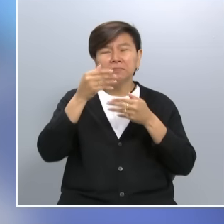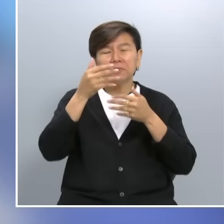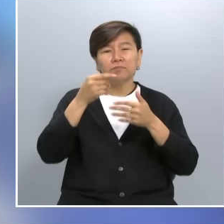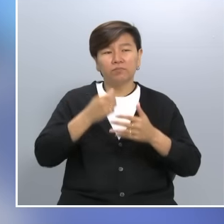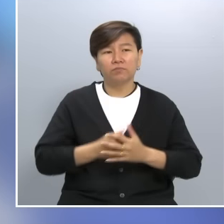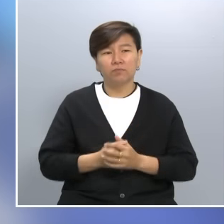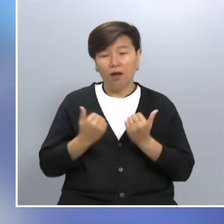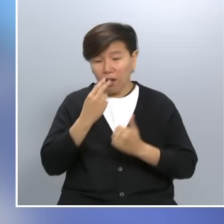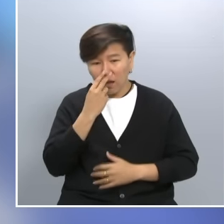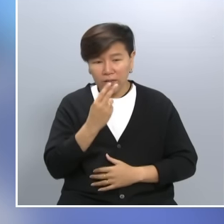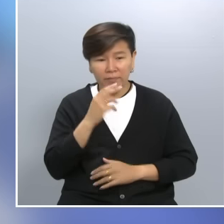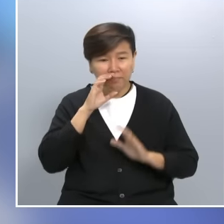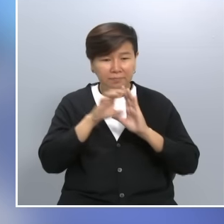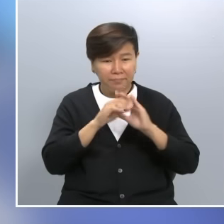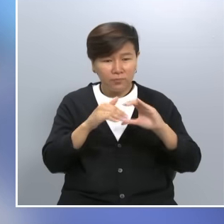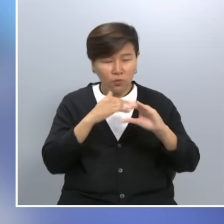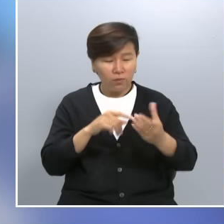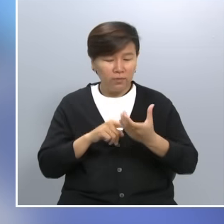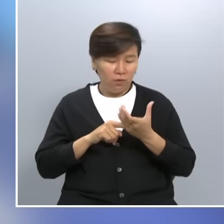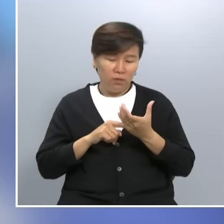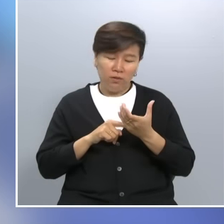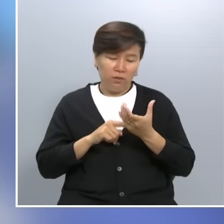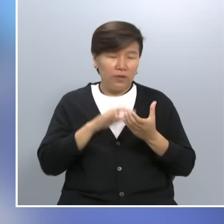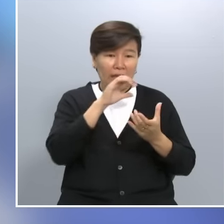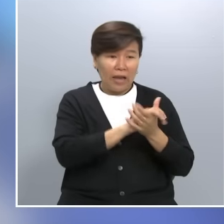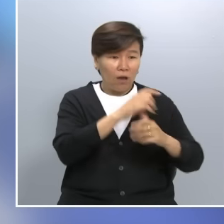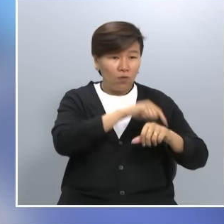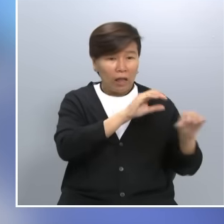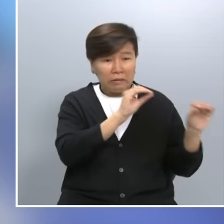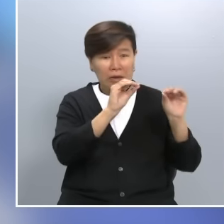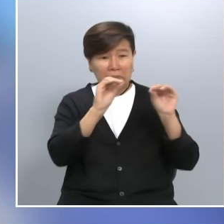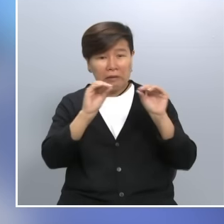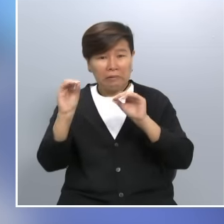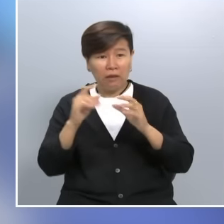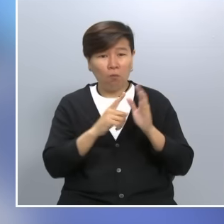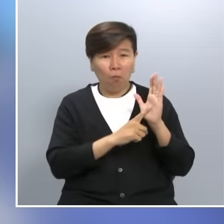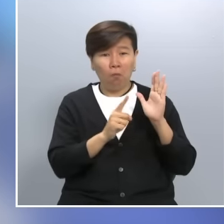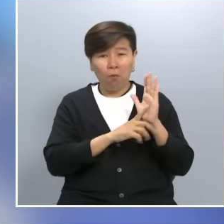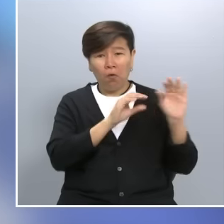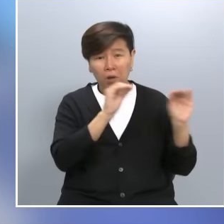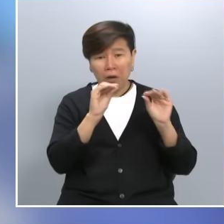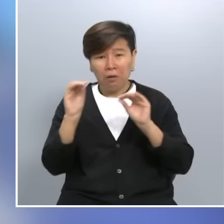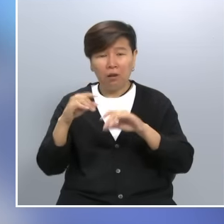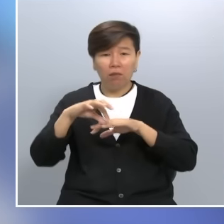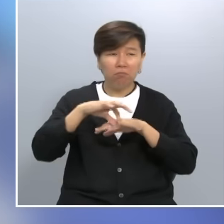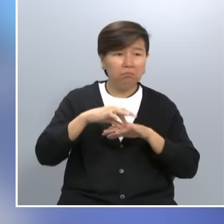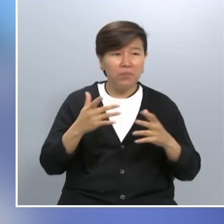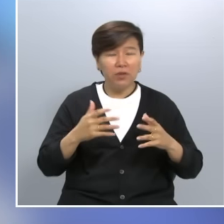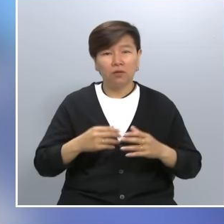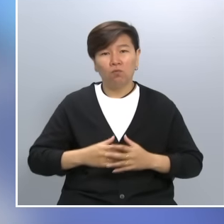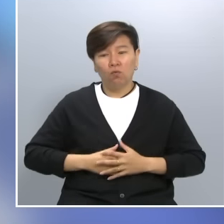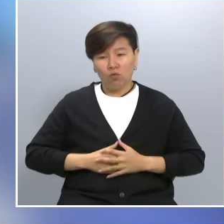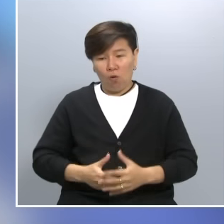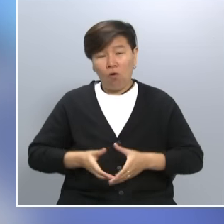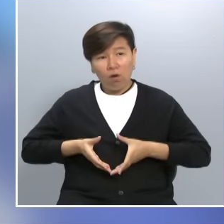พอมาเจอแบบนี้ก็ท้อใจงานแต่งก็เลื่อนแล้วเลื่อนอีกจะมั่นก็ไม่ได้มั่นค่ะอื้อหือท้องคลอด